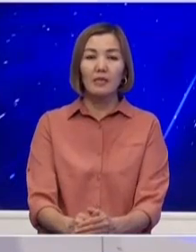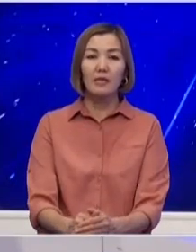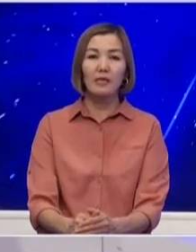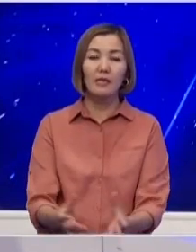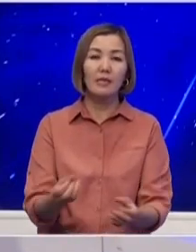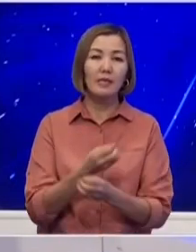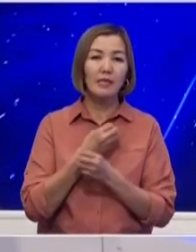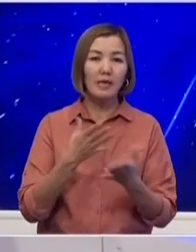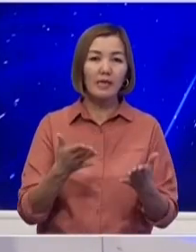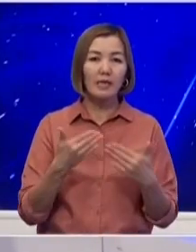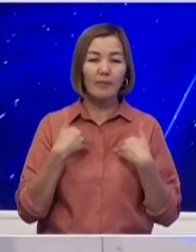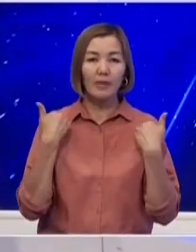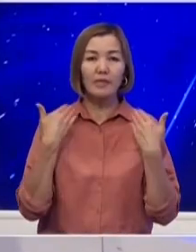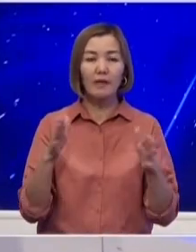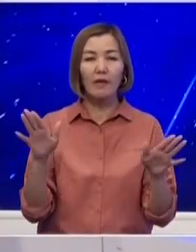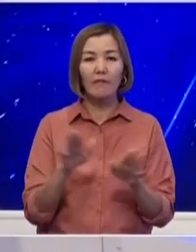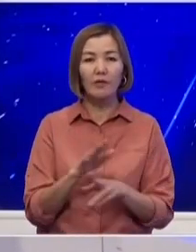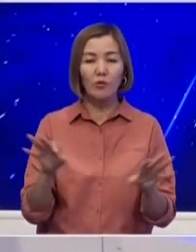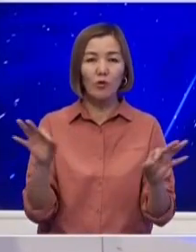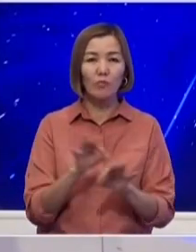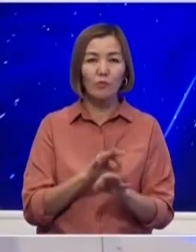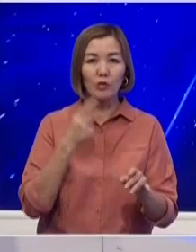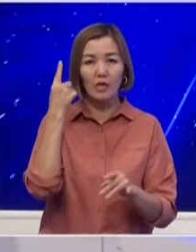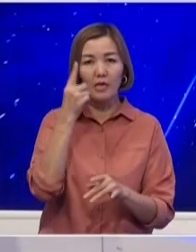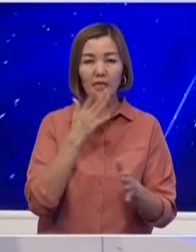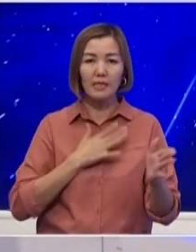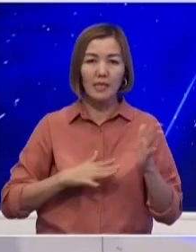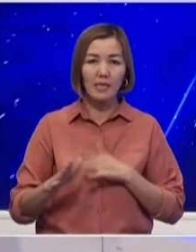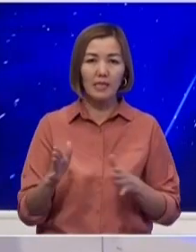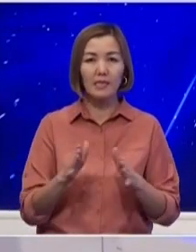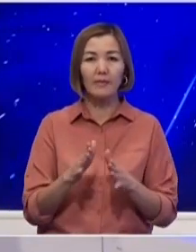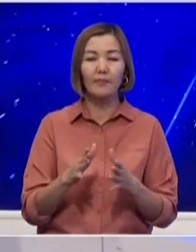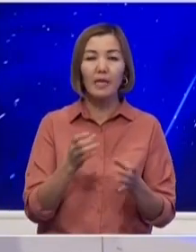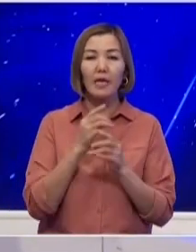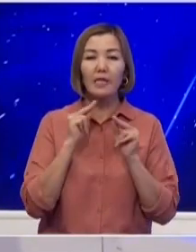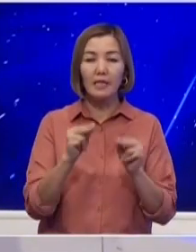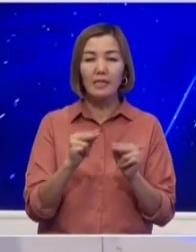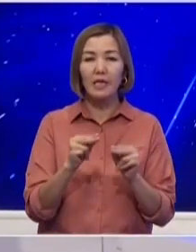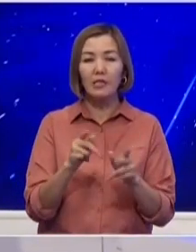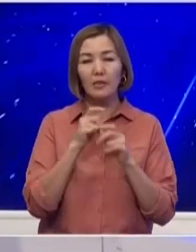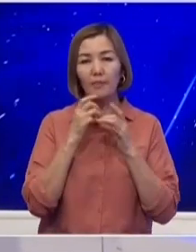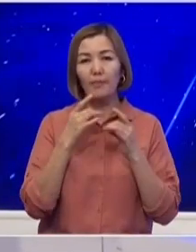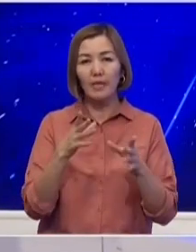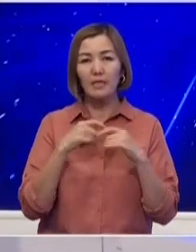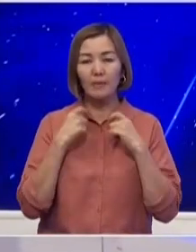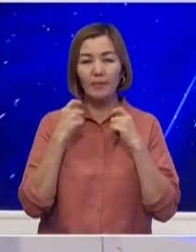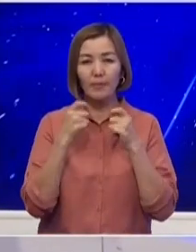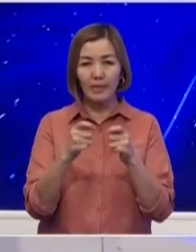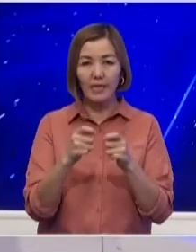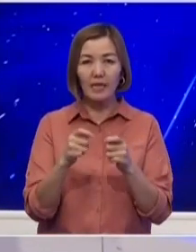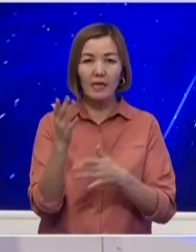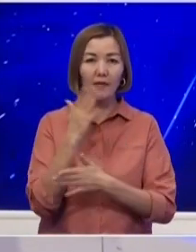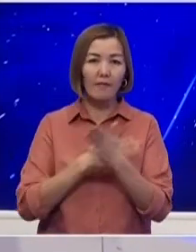Яркие представления, веселая музыка и радостные лица малышей. Настоящий праздник подарили детям с инвалидностью в центре